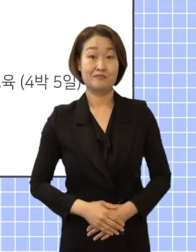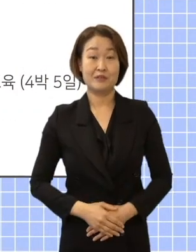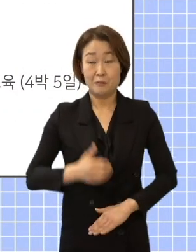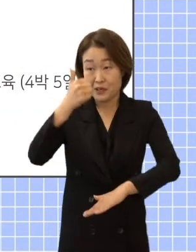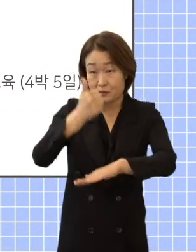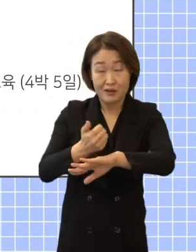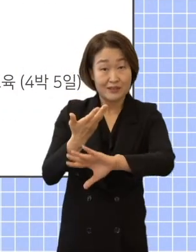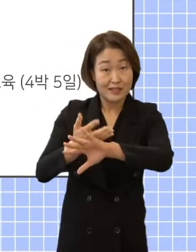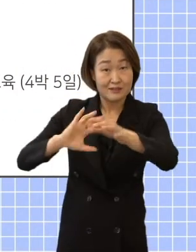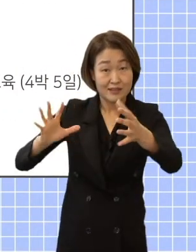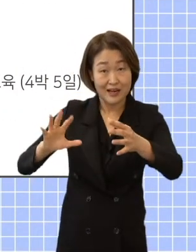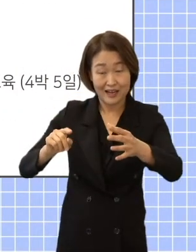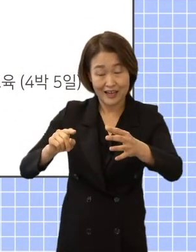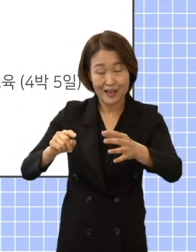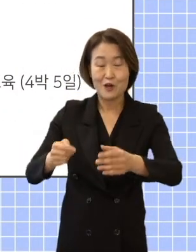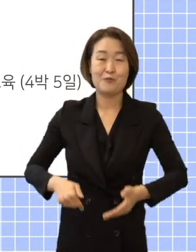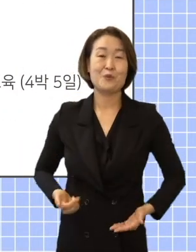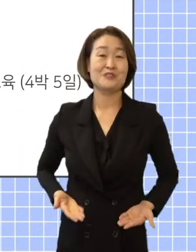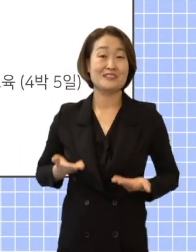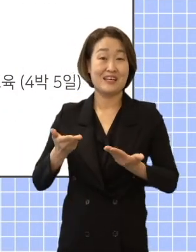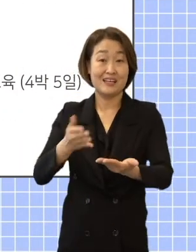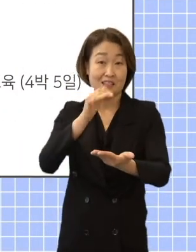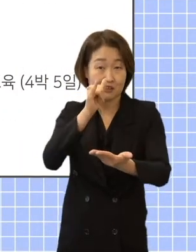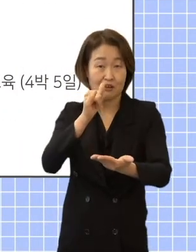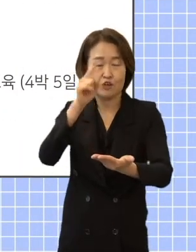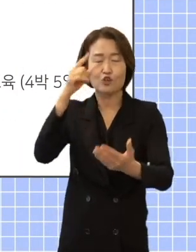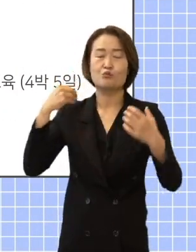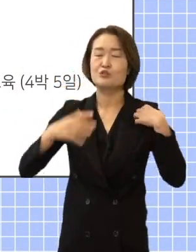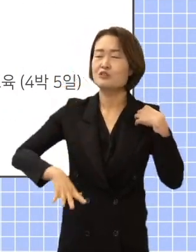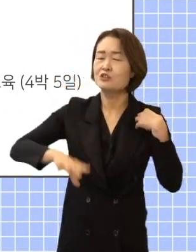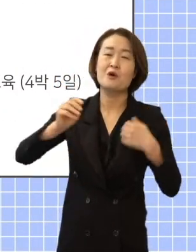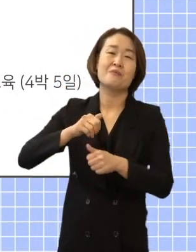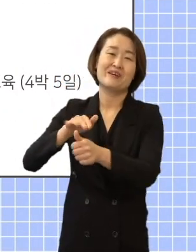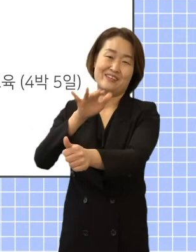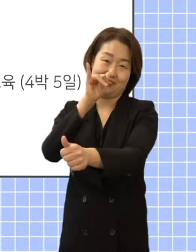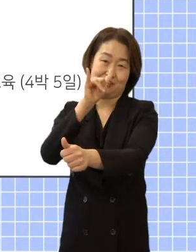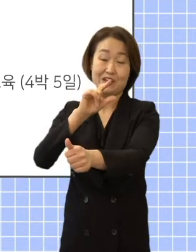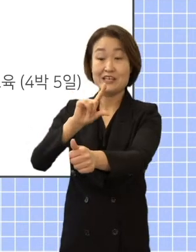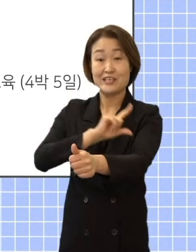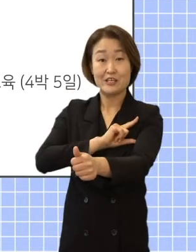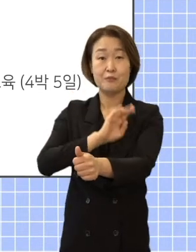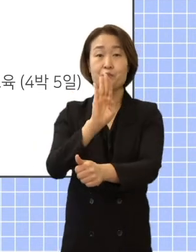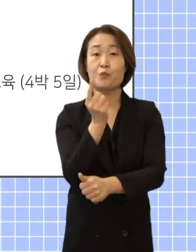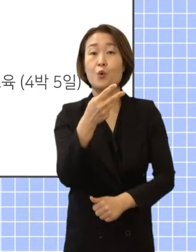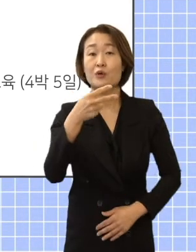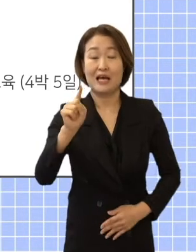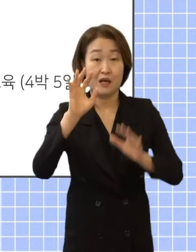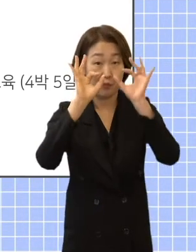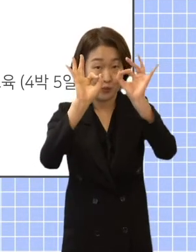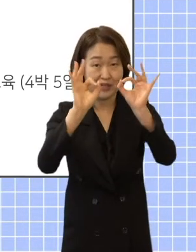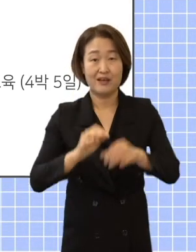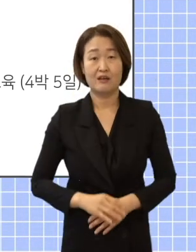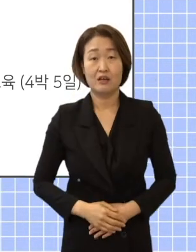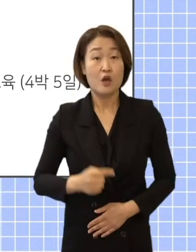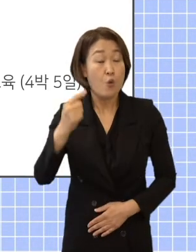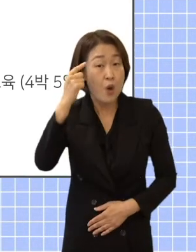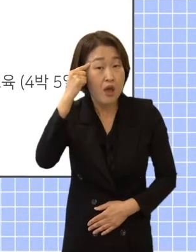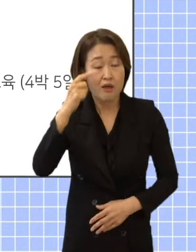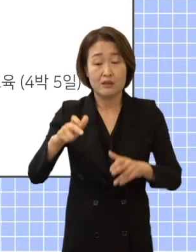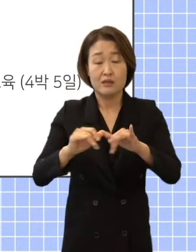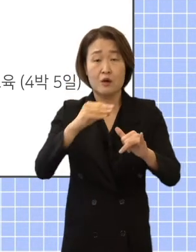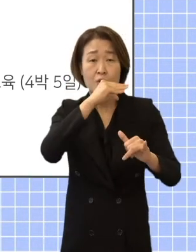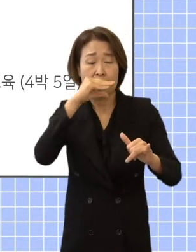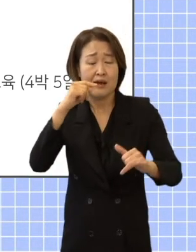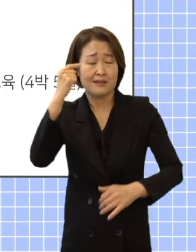마지막으로 해외 봉사단 사업은 국내 최초로 정부 파견 해외 봉사단 보다를 창단하여 장애인에 대한